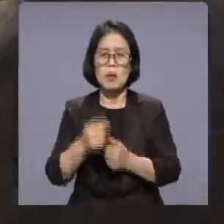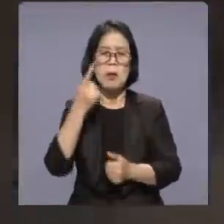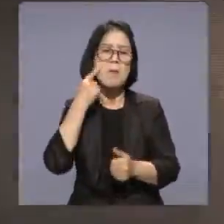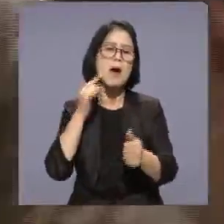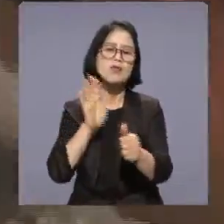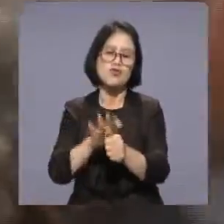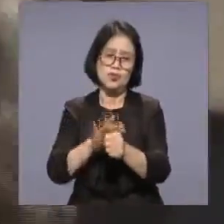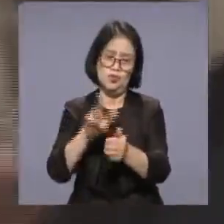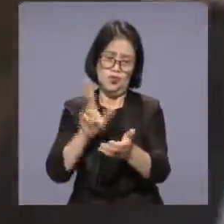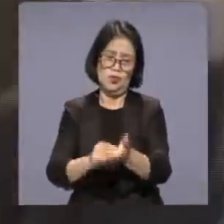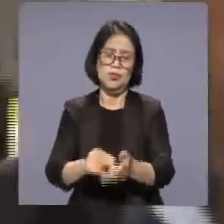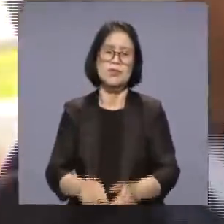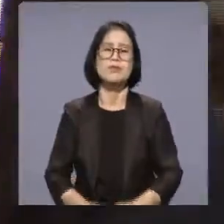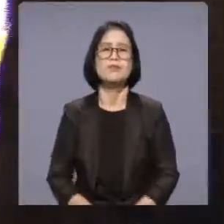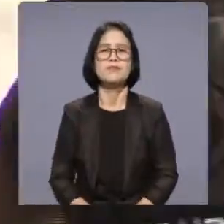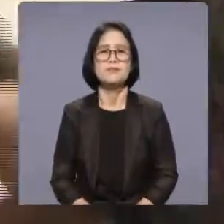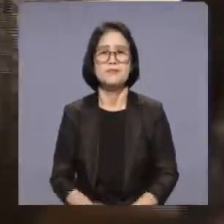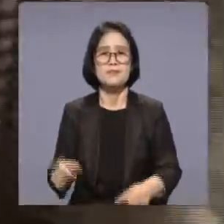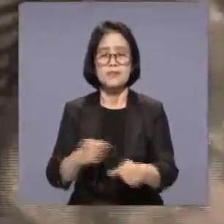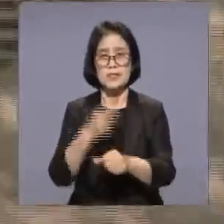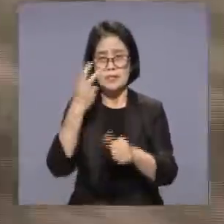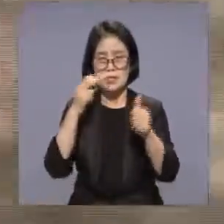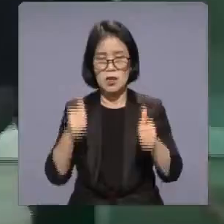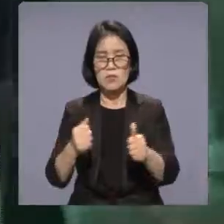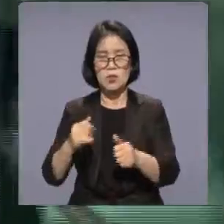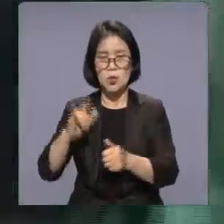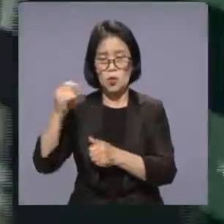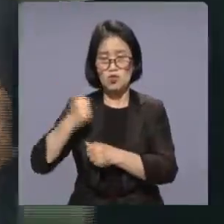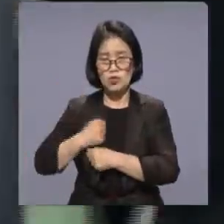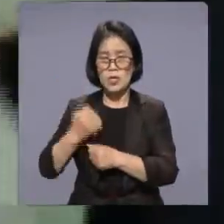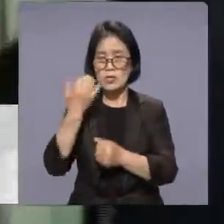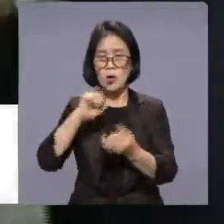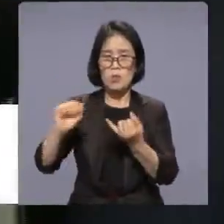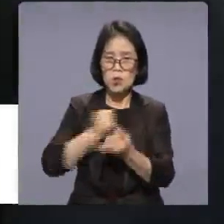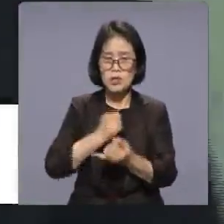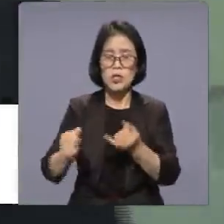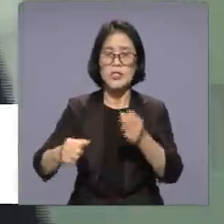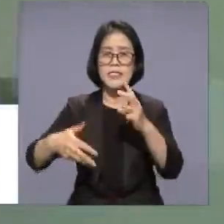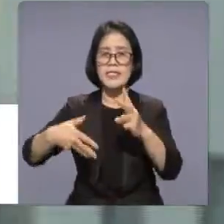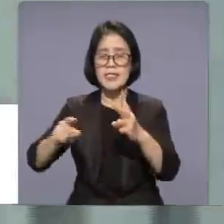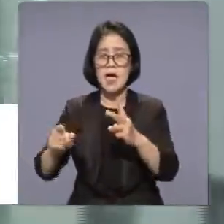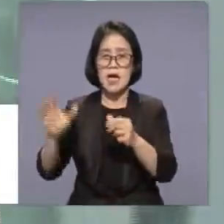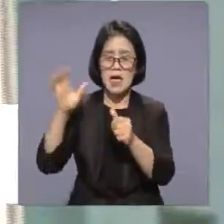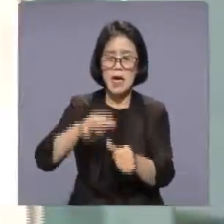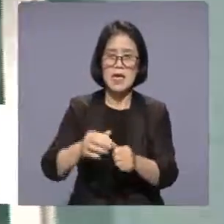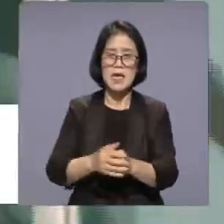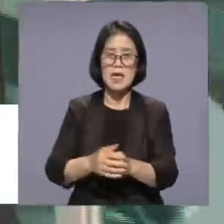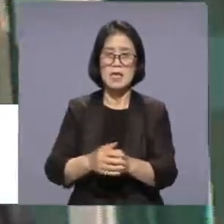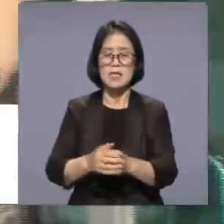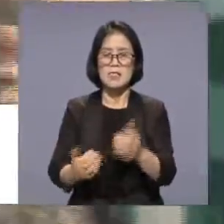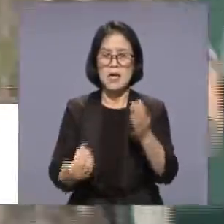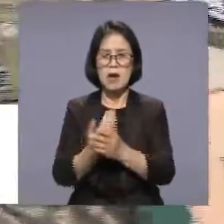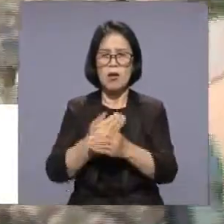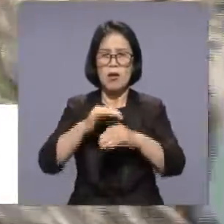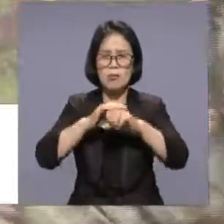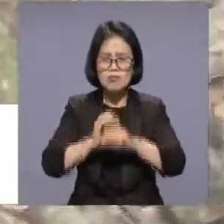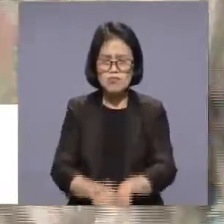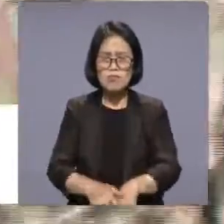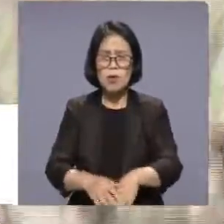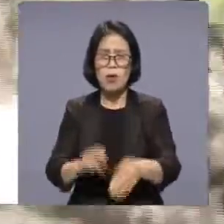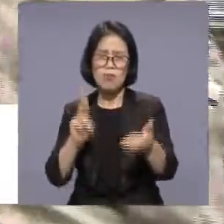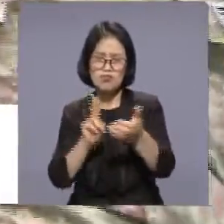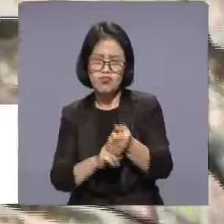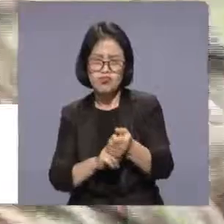일었습니다. 특검은 공군 내 성폭력과 2차 가해, 사건 은폐, 무마, 회유 의혹 등을